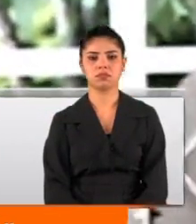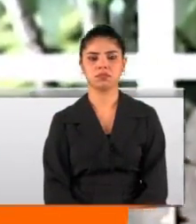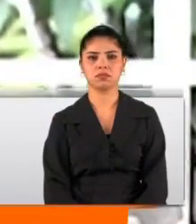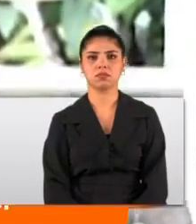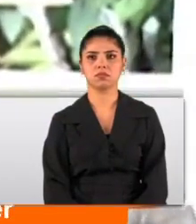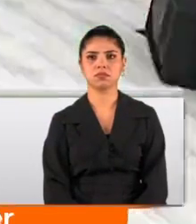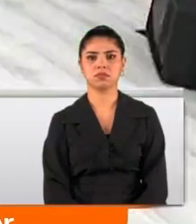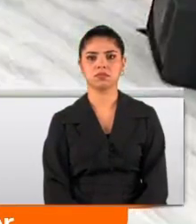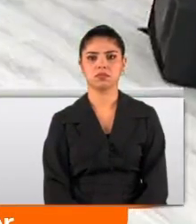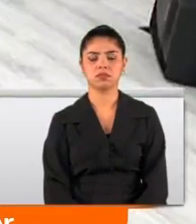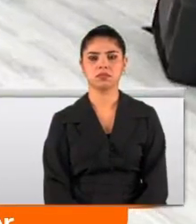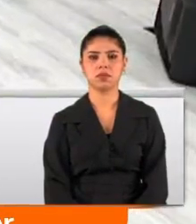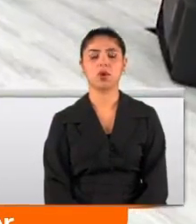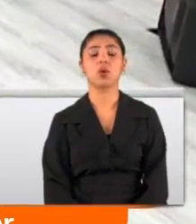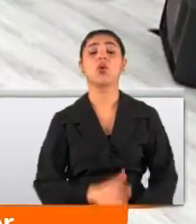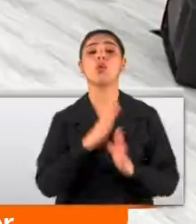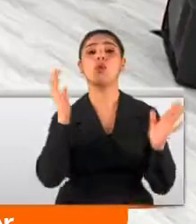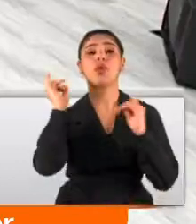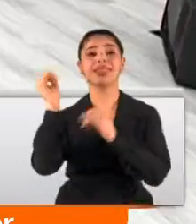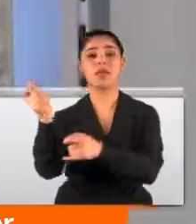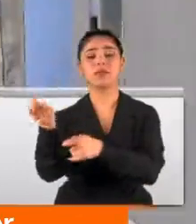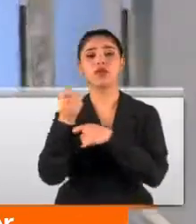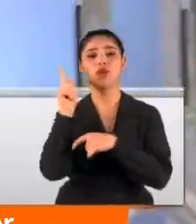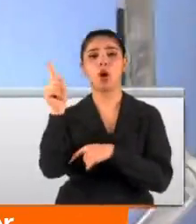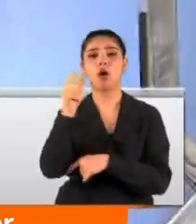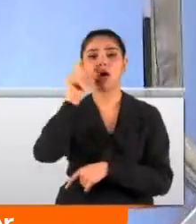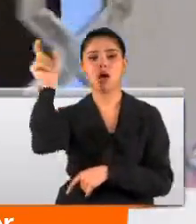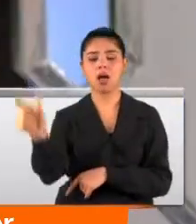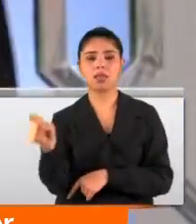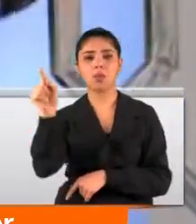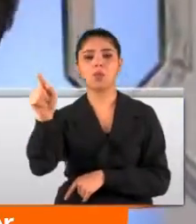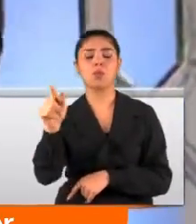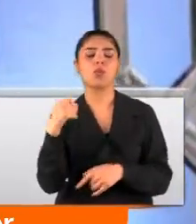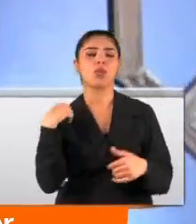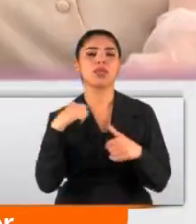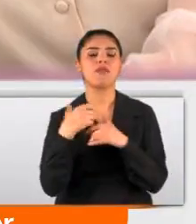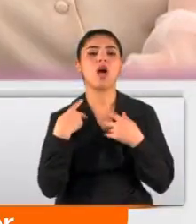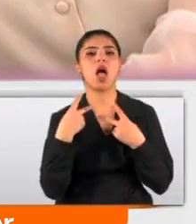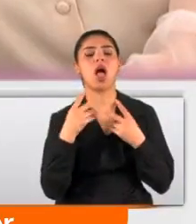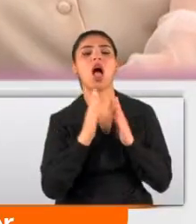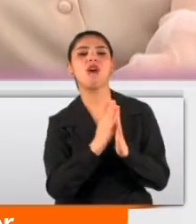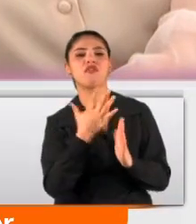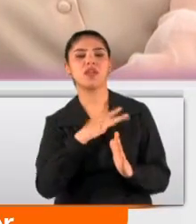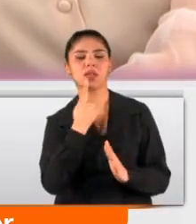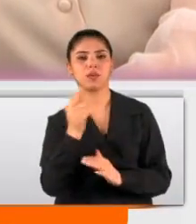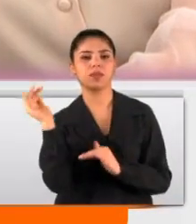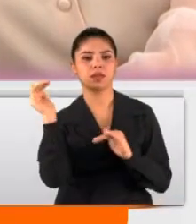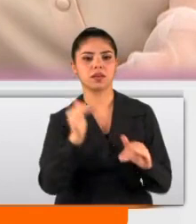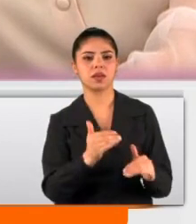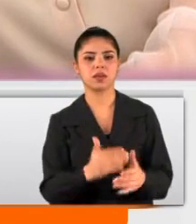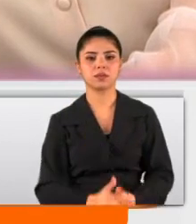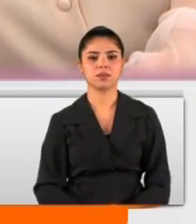olur. Büyük tepki çeken o fenomen bu kez stüdyoya eşinden af dilemek için geldi. Mavuş gözlümü elinden